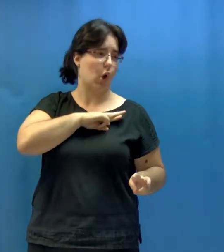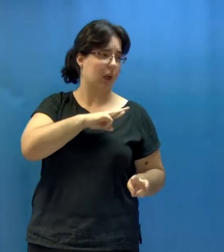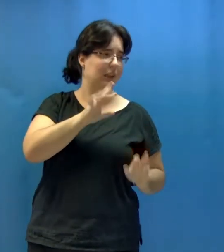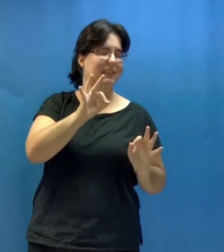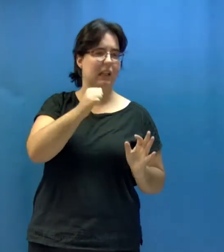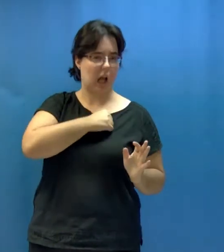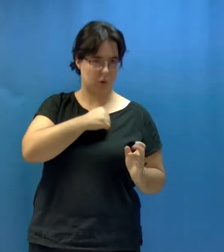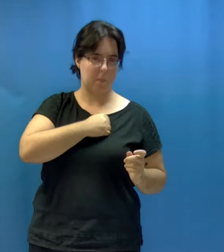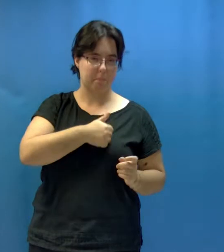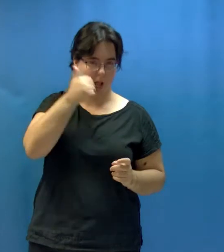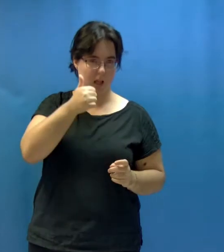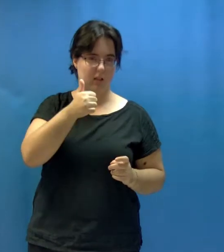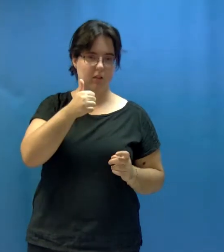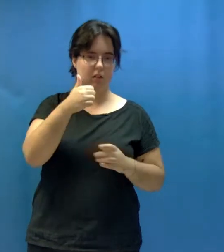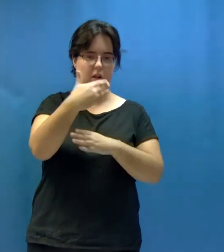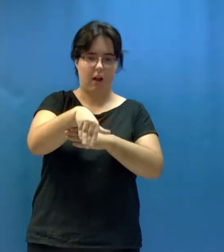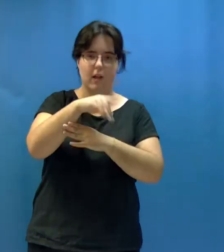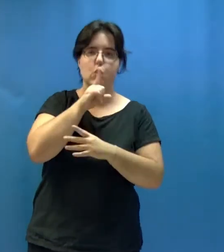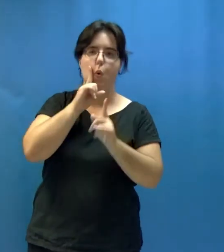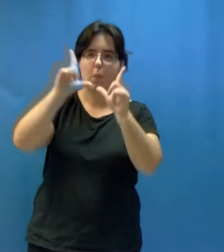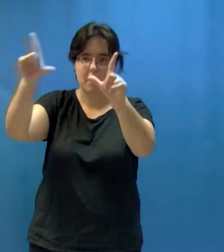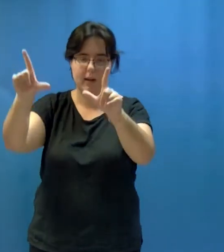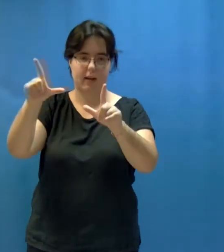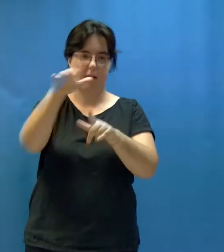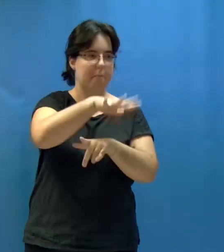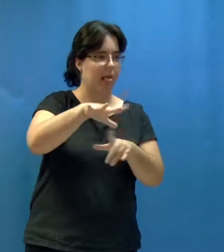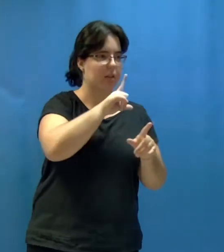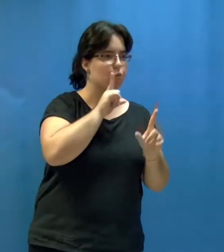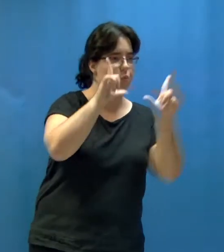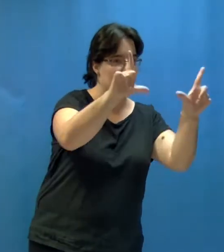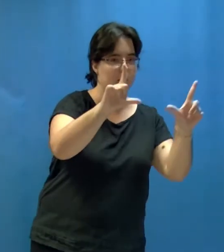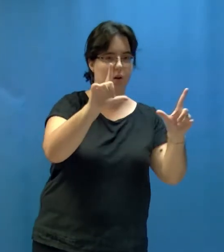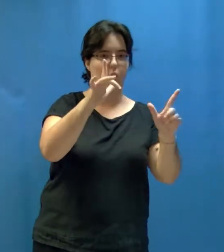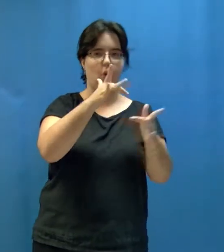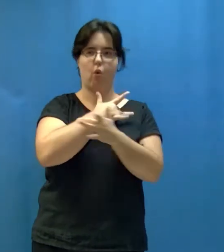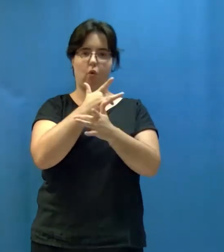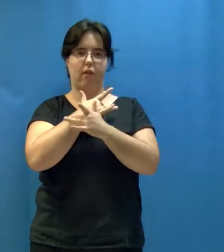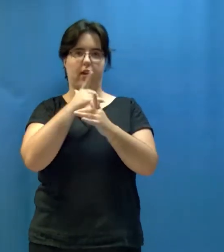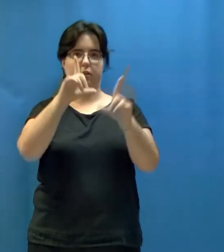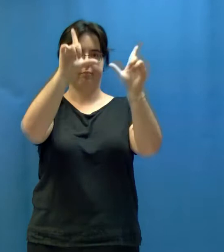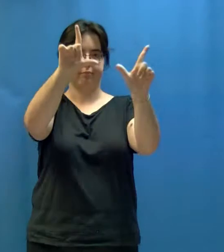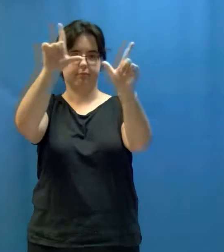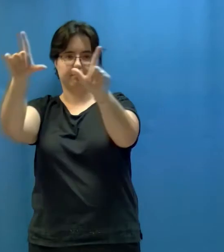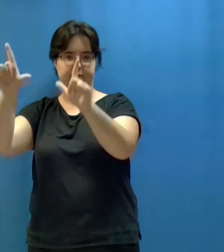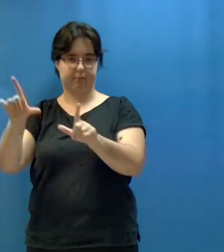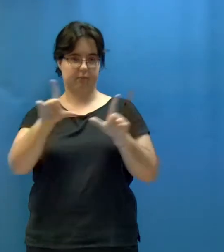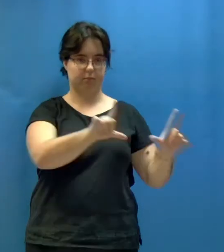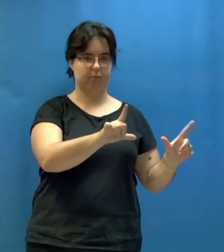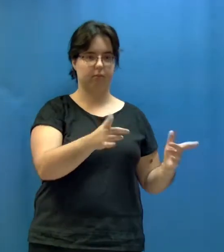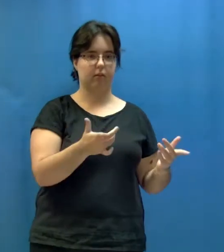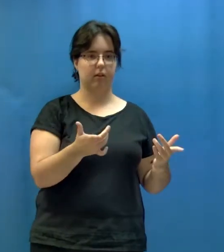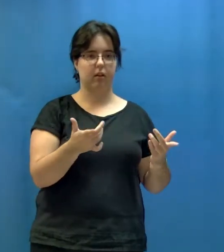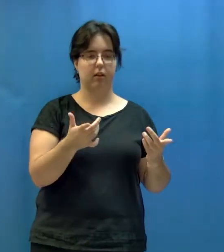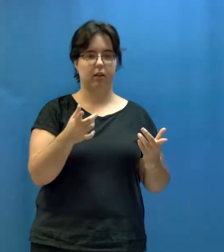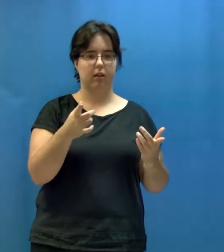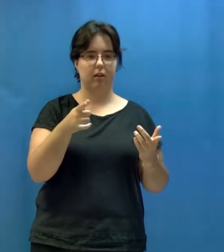especialment, és clar, noms de carrers, noms de places, moltes imatges que n'hi ha de sants i mares de Déu que estan a les façanes de la nostra ciutat, sobre les